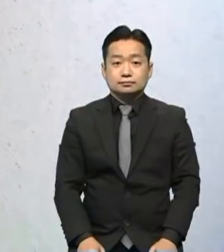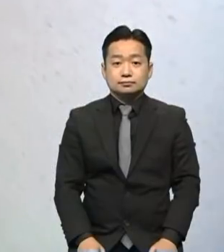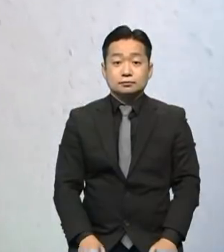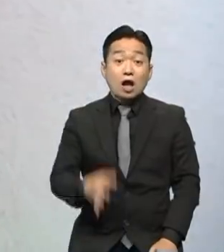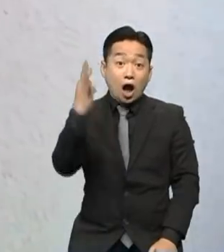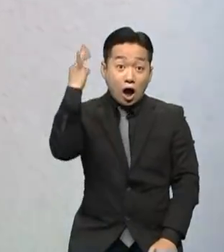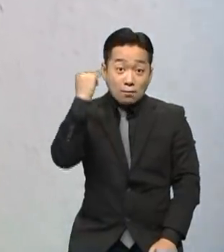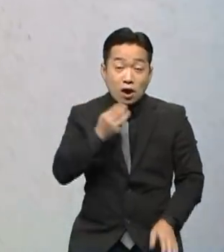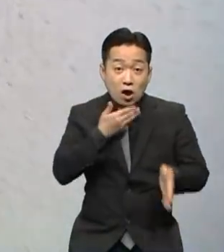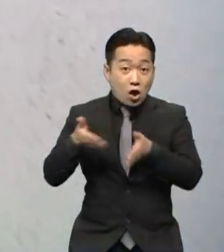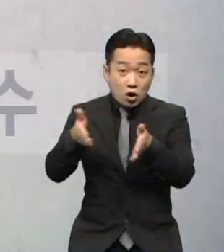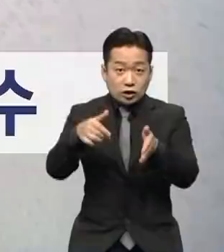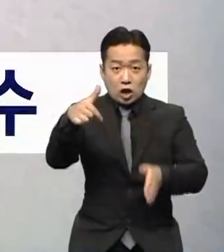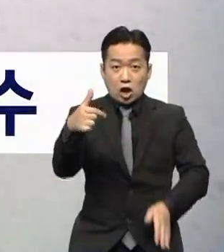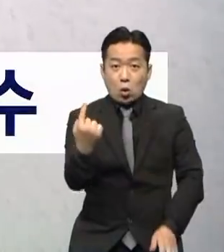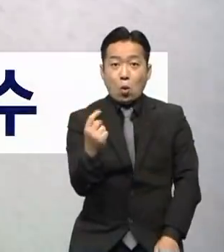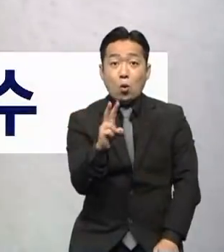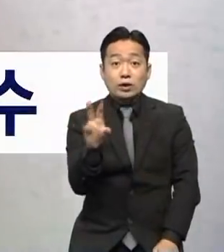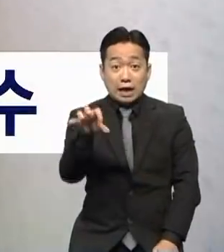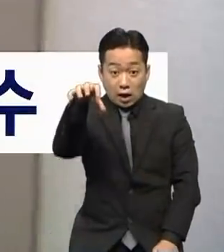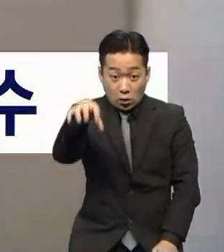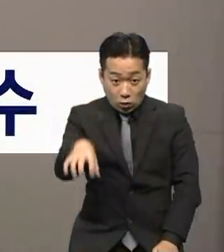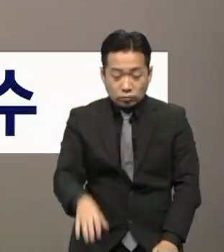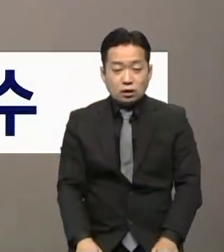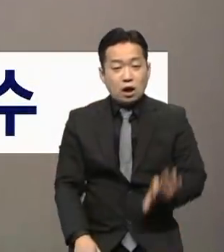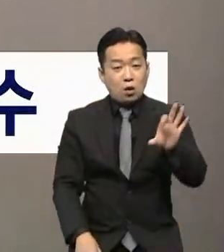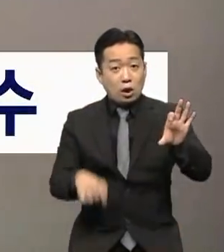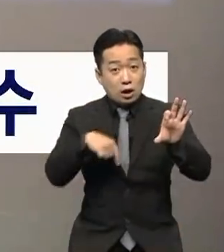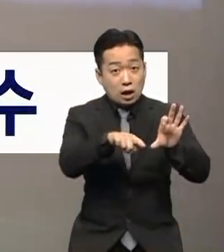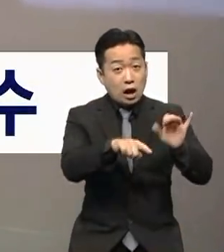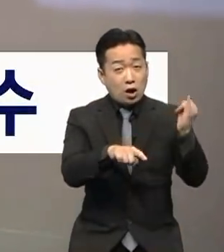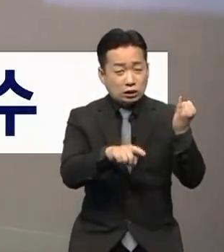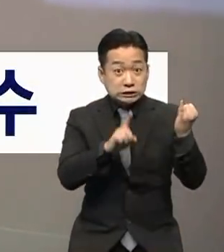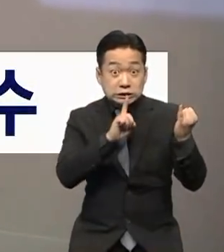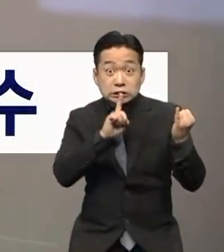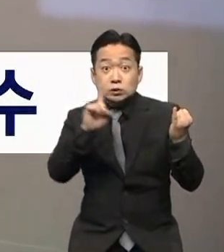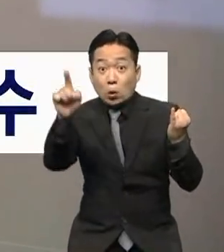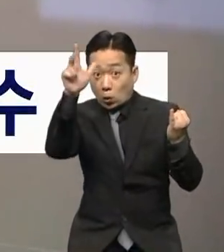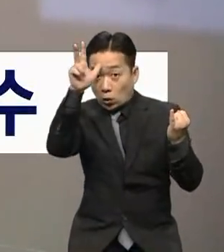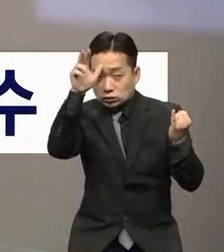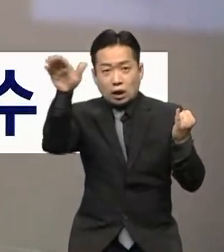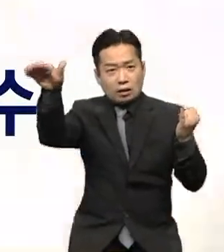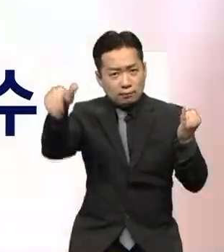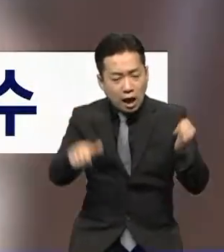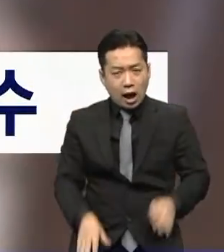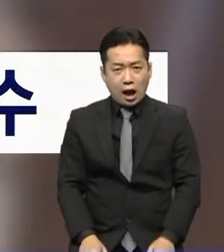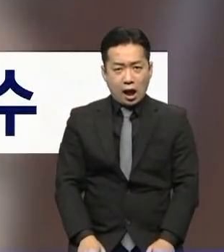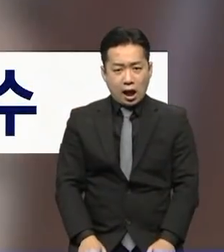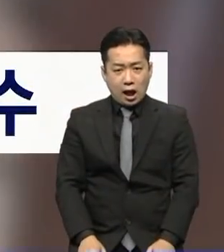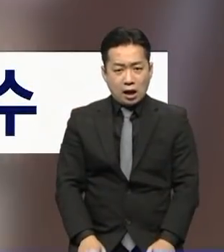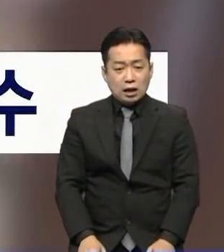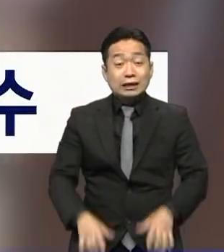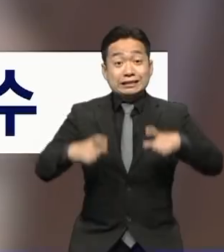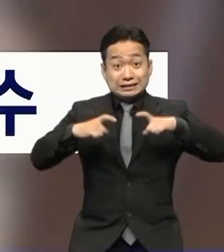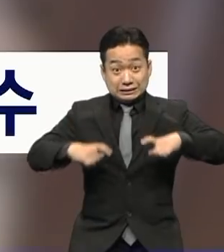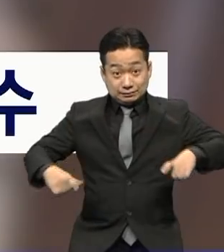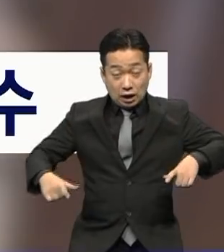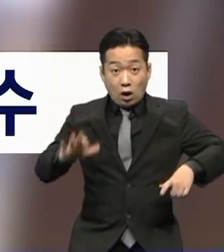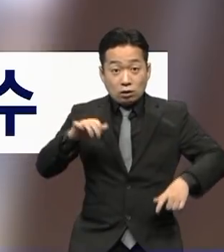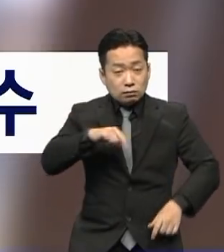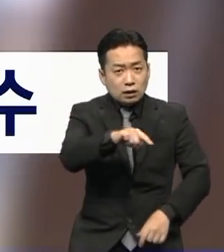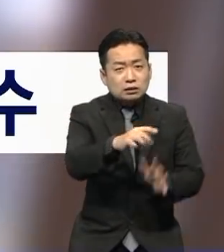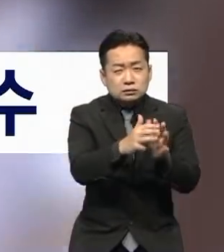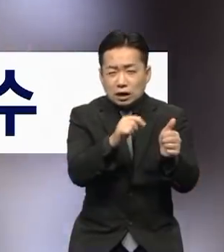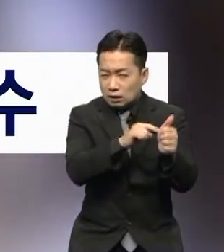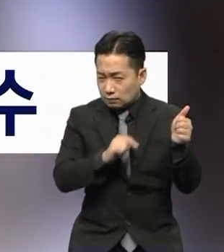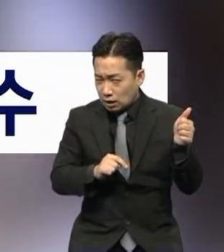얼마 전 경기 고양시 한 상가에서 화장실을 이용하려던 여성의 신고가 경찰에 접수됐습니다. 치마를 입고 화장실에 들어간